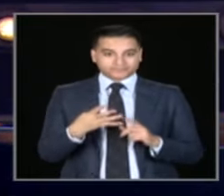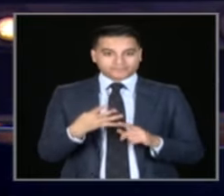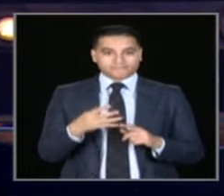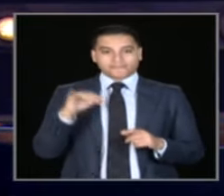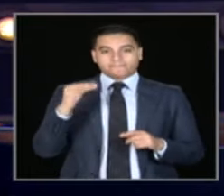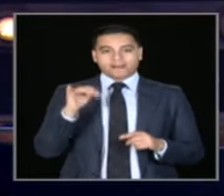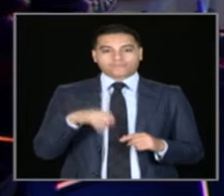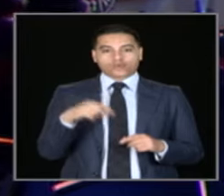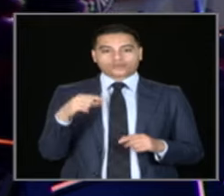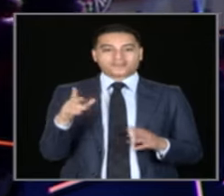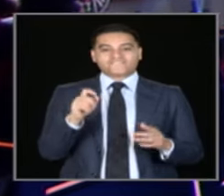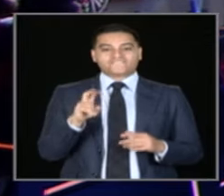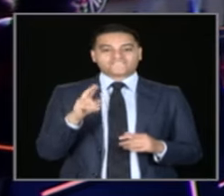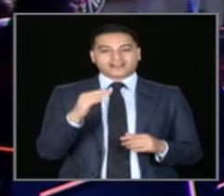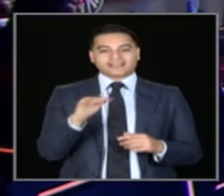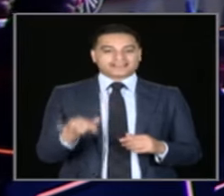محمود فتحي اتفضل.